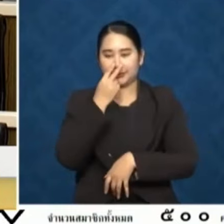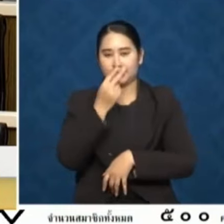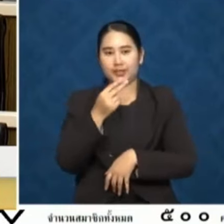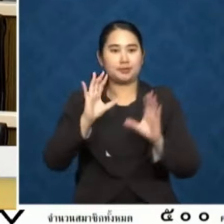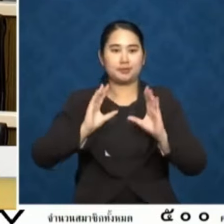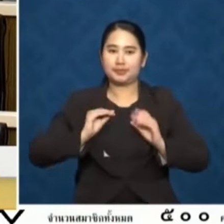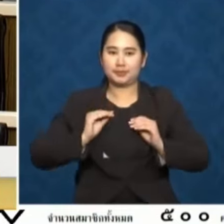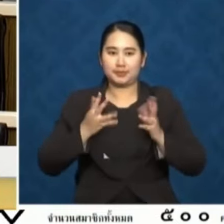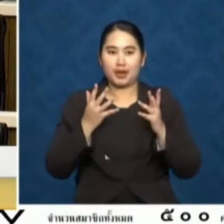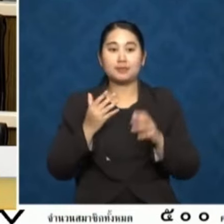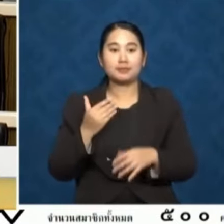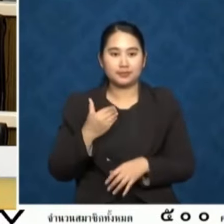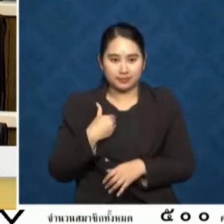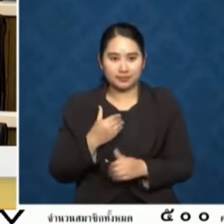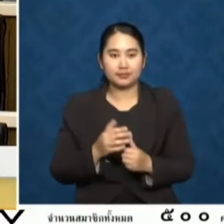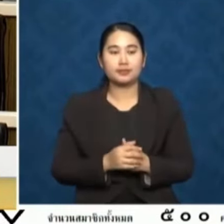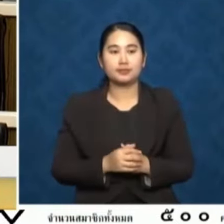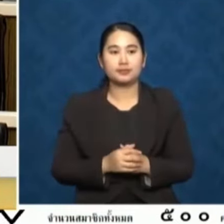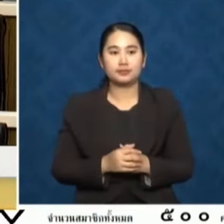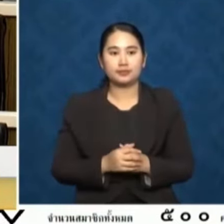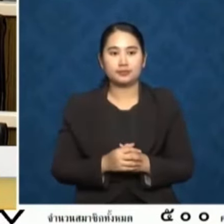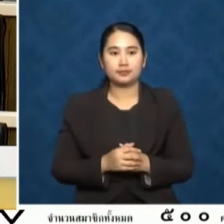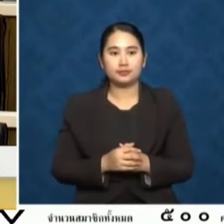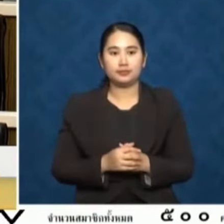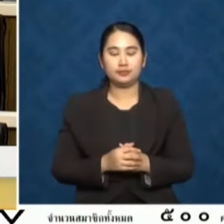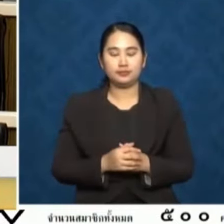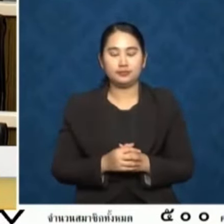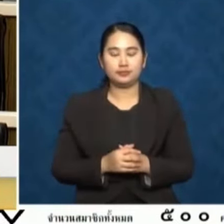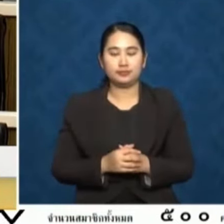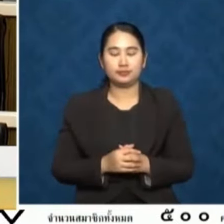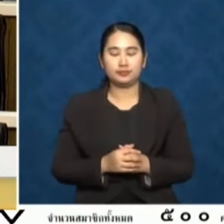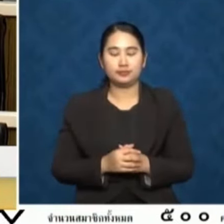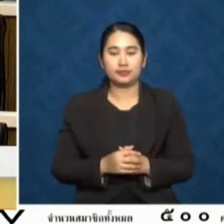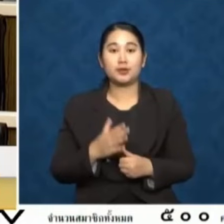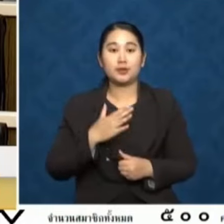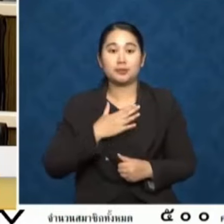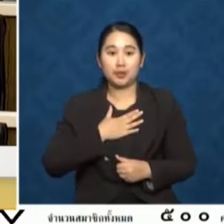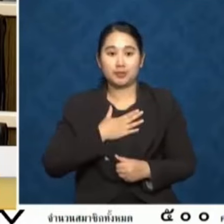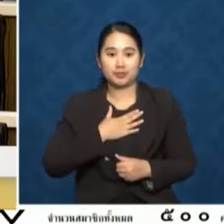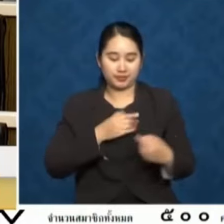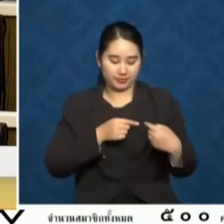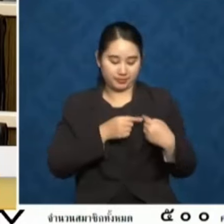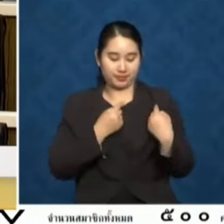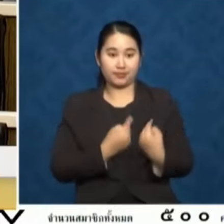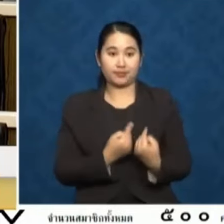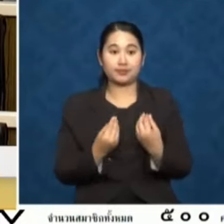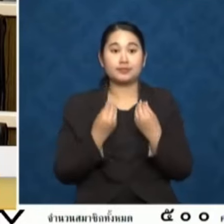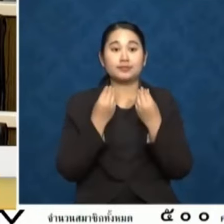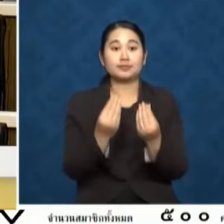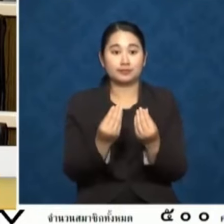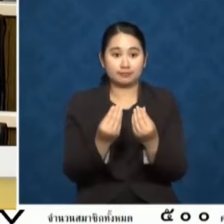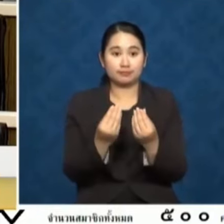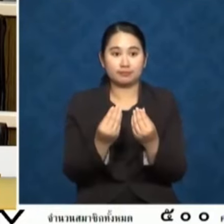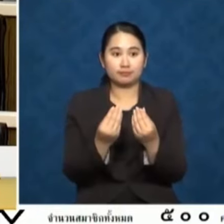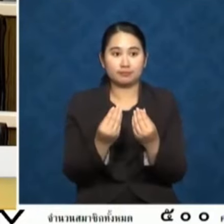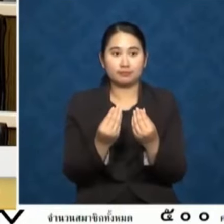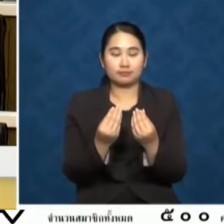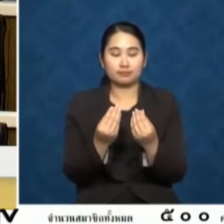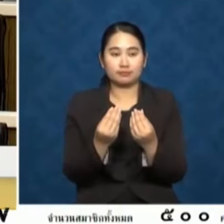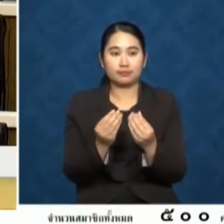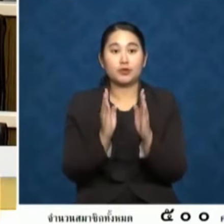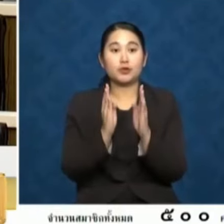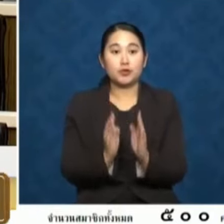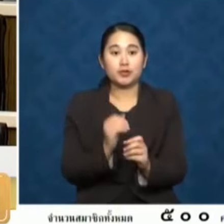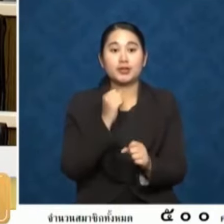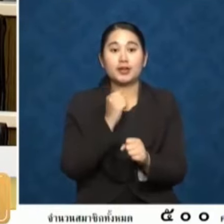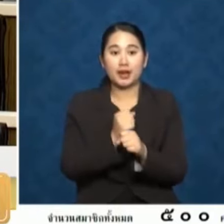กันท่านประธานครับผมเป็นกำลังใจให้กับผู้ที่จะด